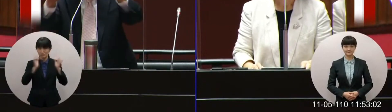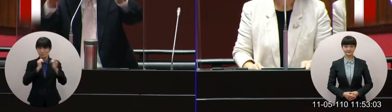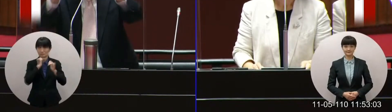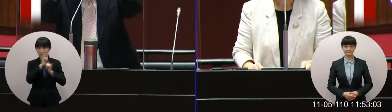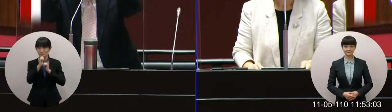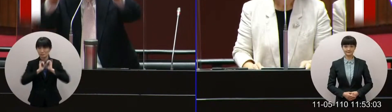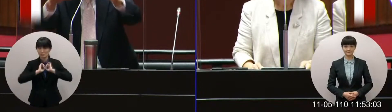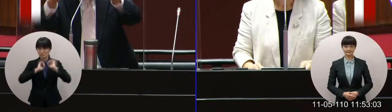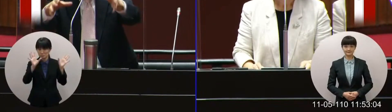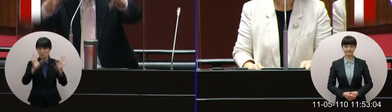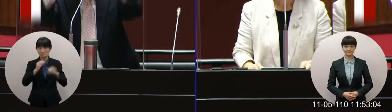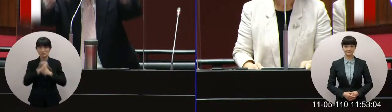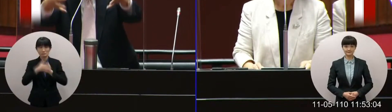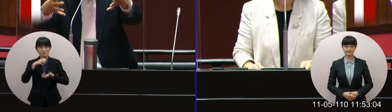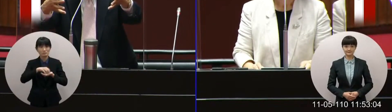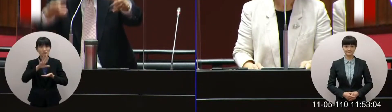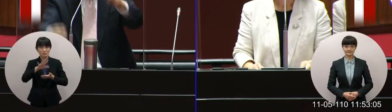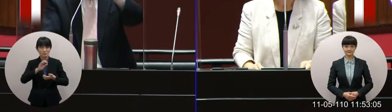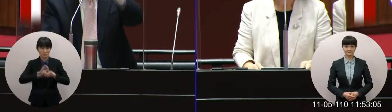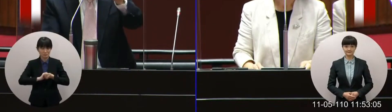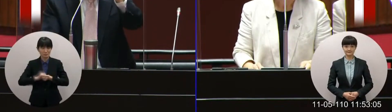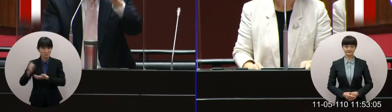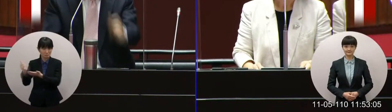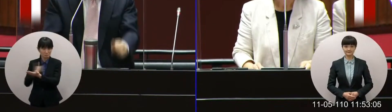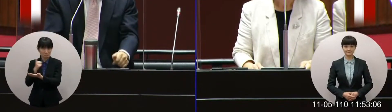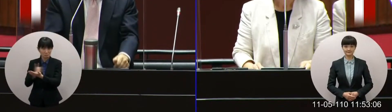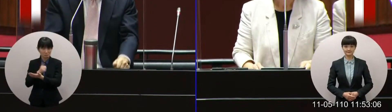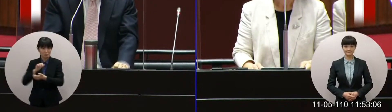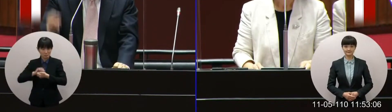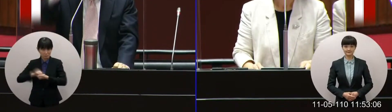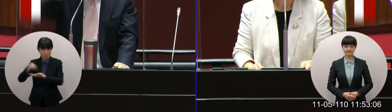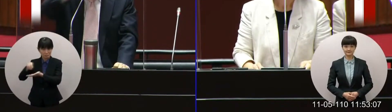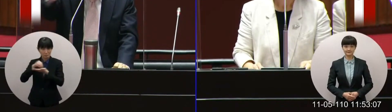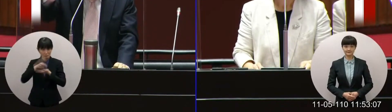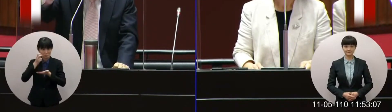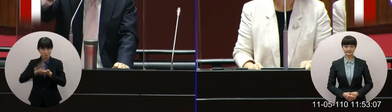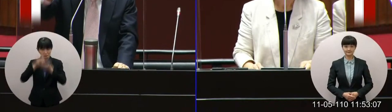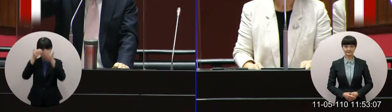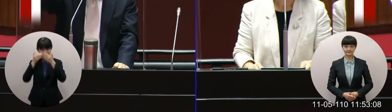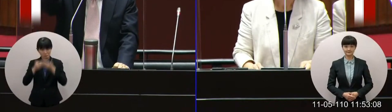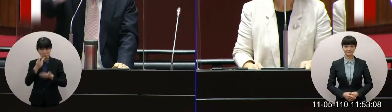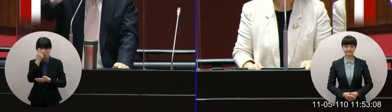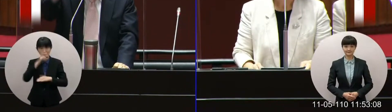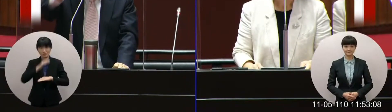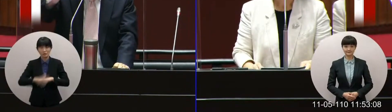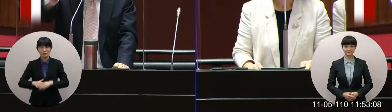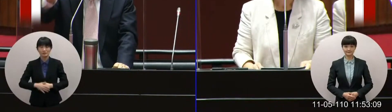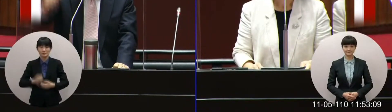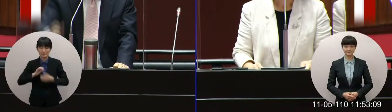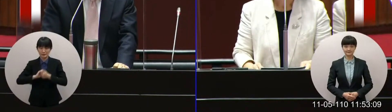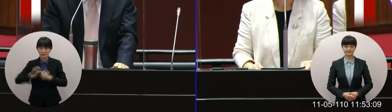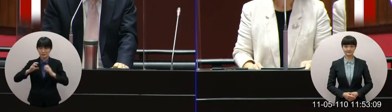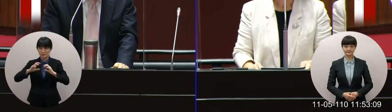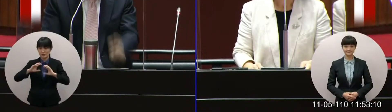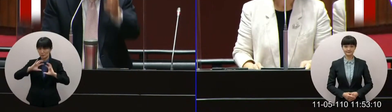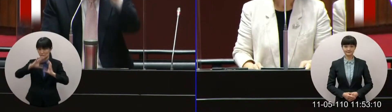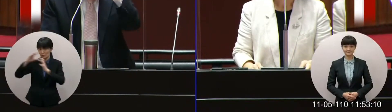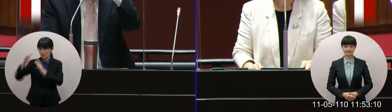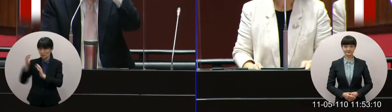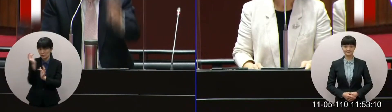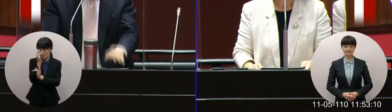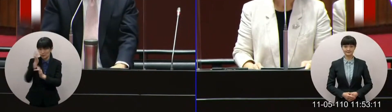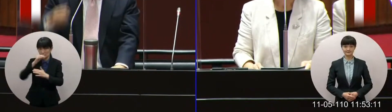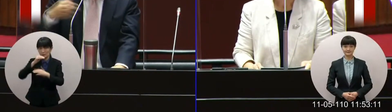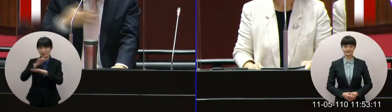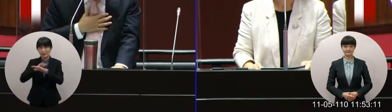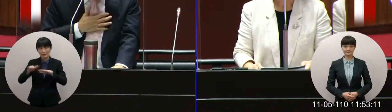们一定严格检查，维护国人健康，绝对符合国际安全标准。第